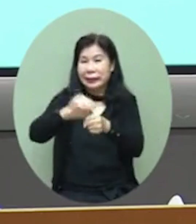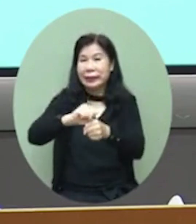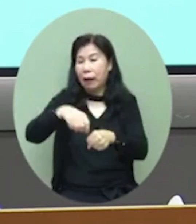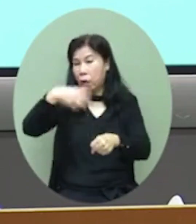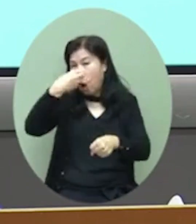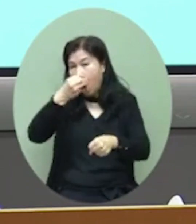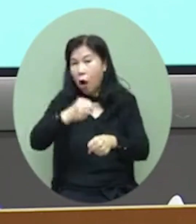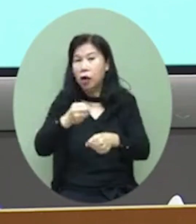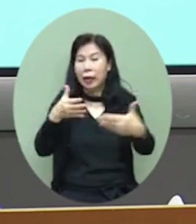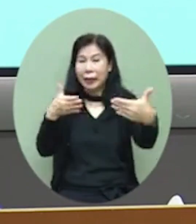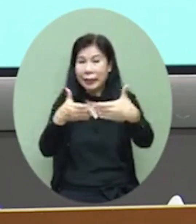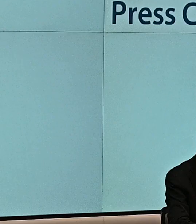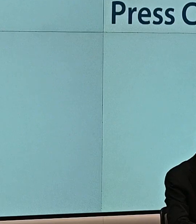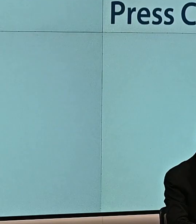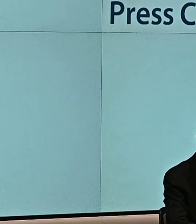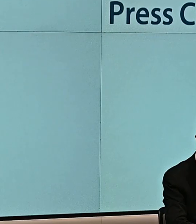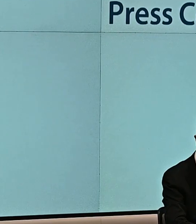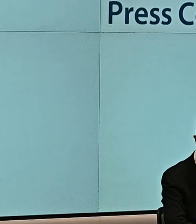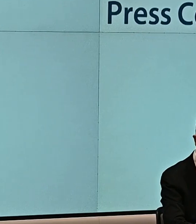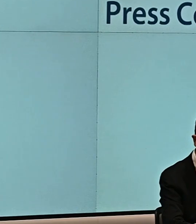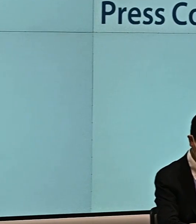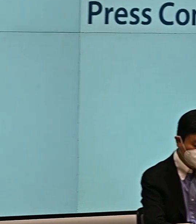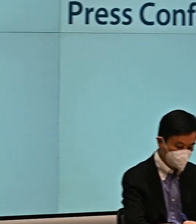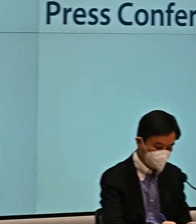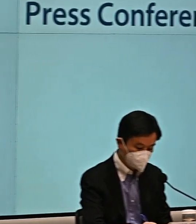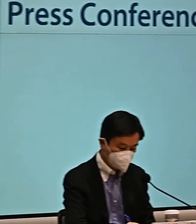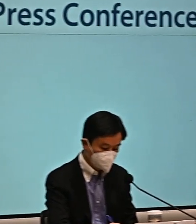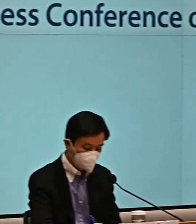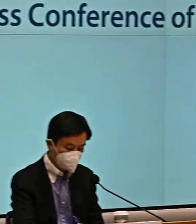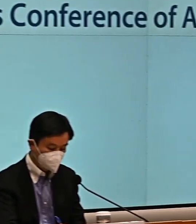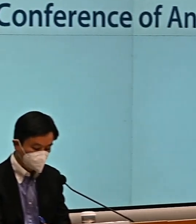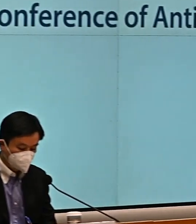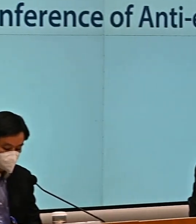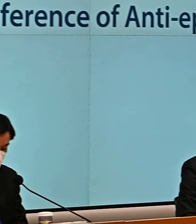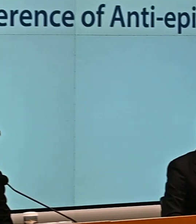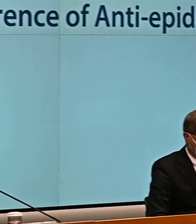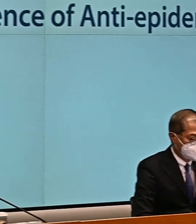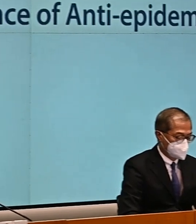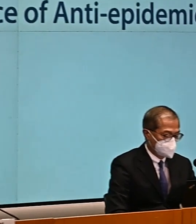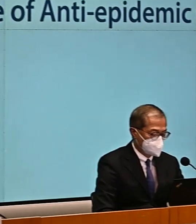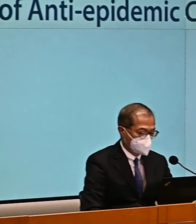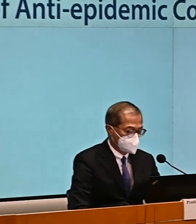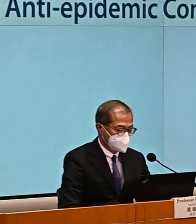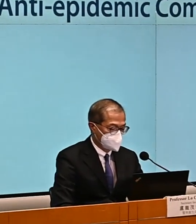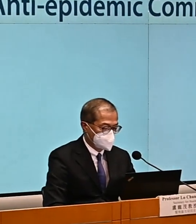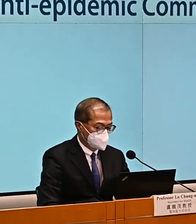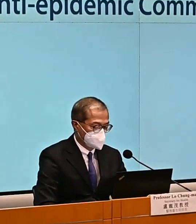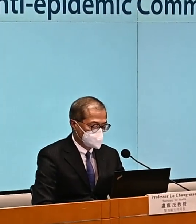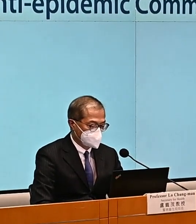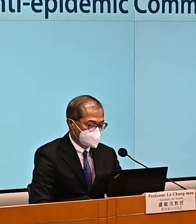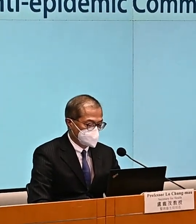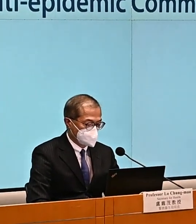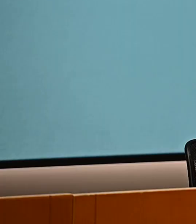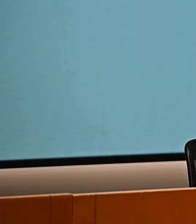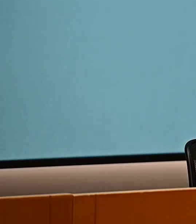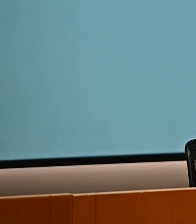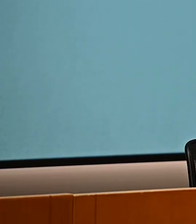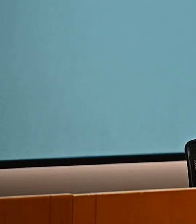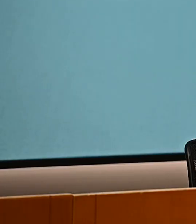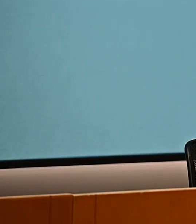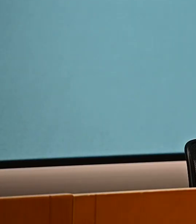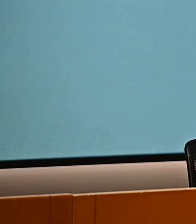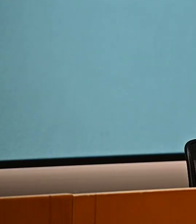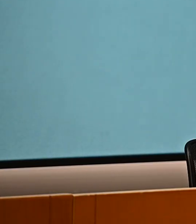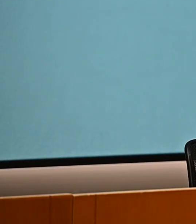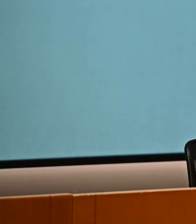地的密切接触者的。 这个记者会原定上个星期五开，但临时取消。早前有消息指，